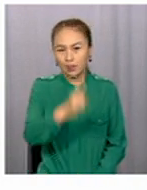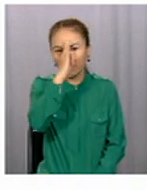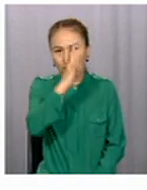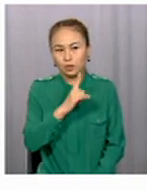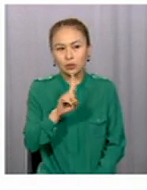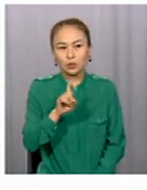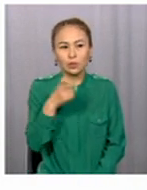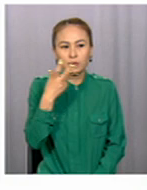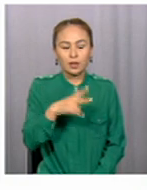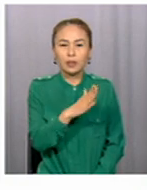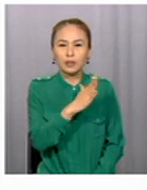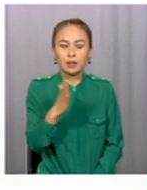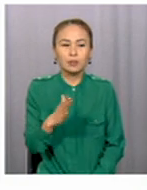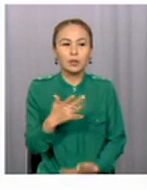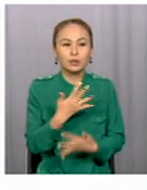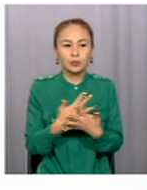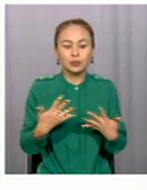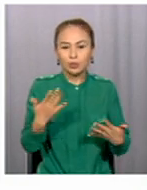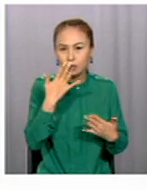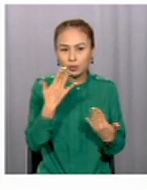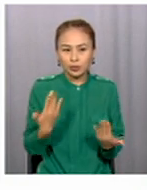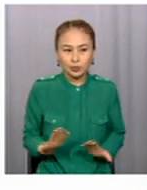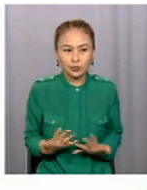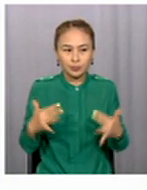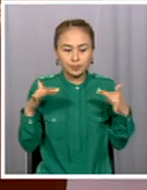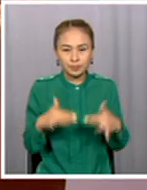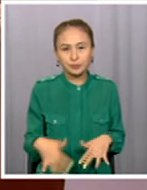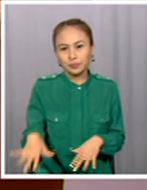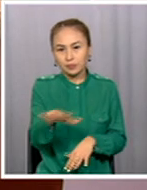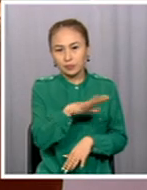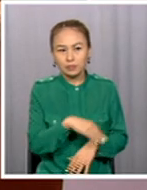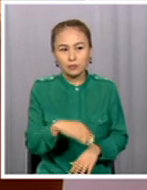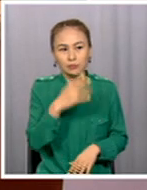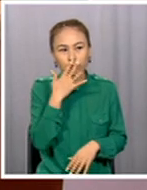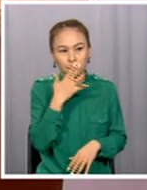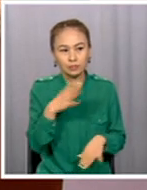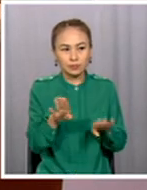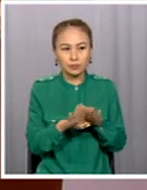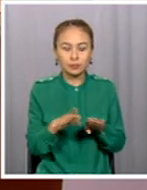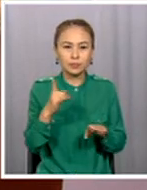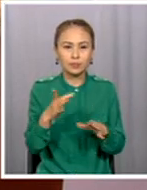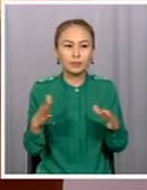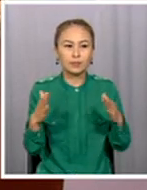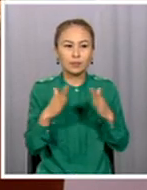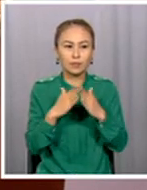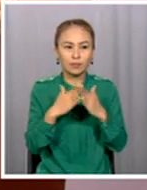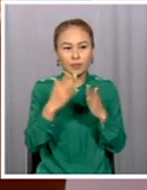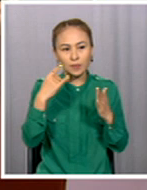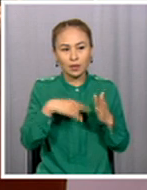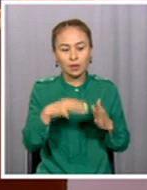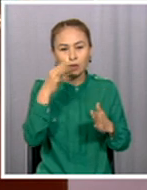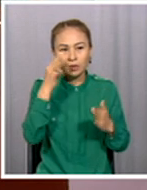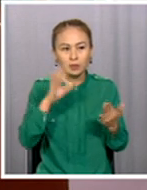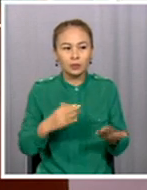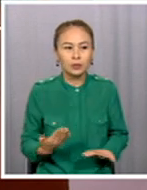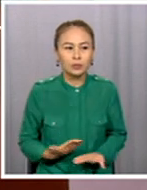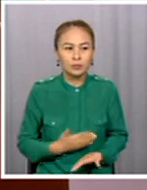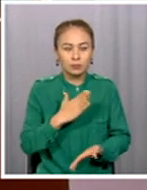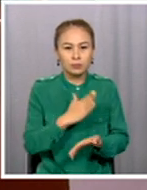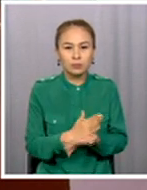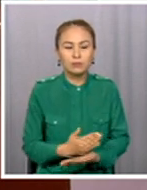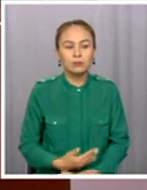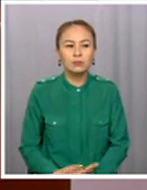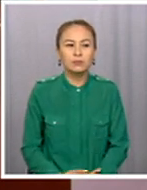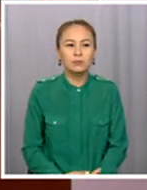Қазақстанда 130-дан астам ұлт өкілдері тұрады. Барлық ұлт бір жаңырақ астында тату-тәтті өмір